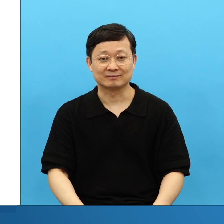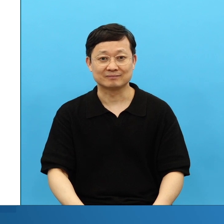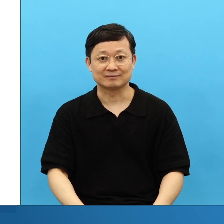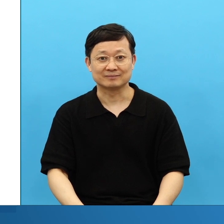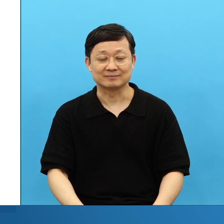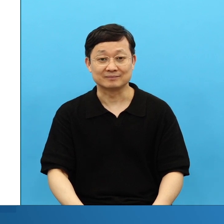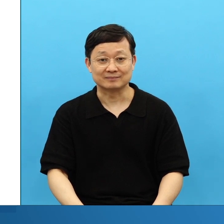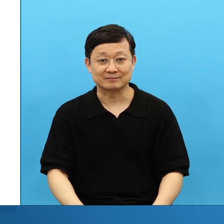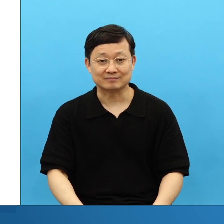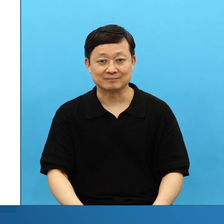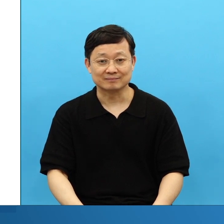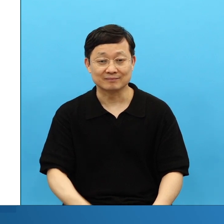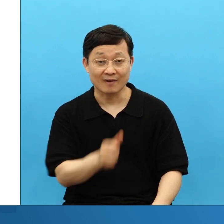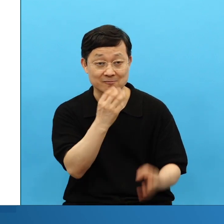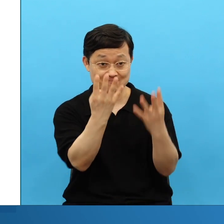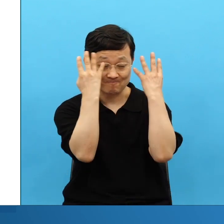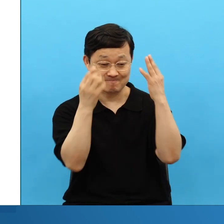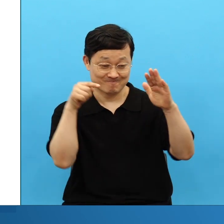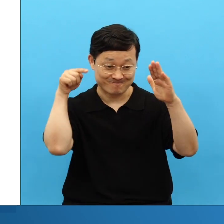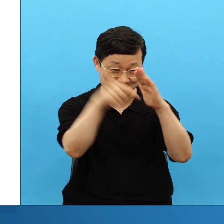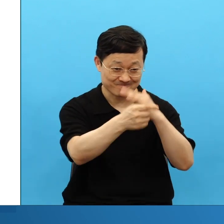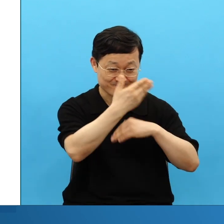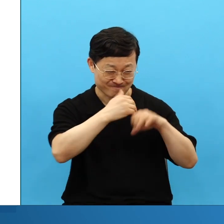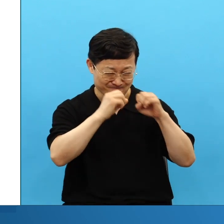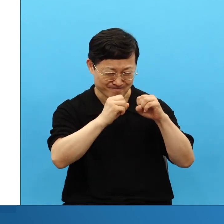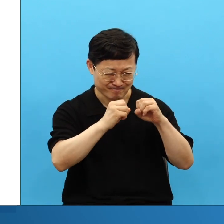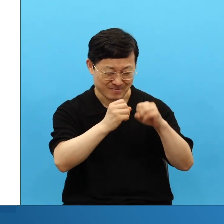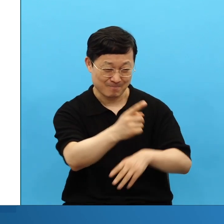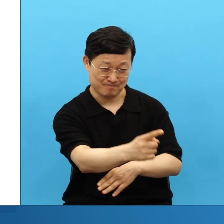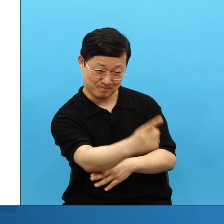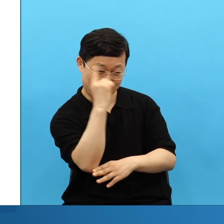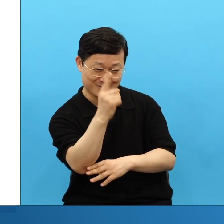감방에서 갇혀있는 자를 끌어내는 것이 이분의 미션입니다.